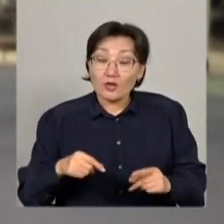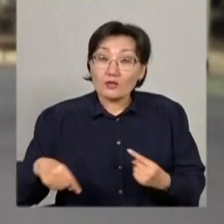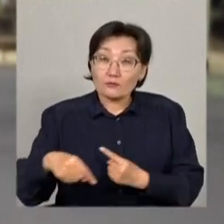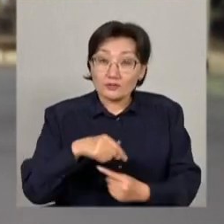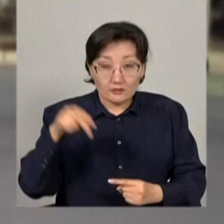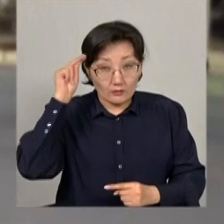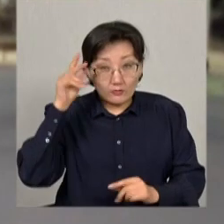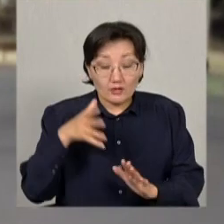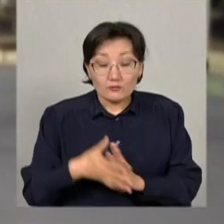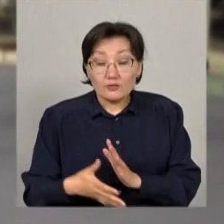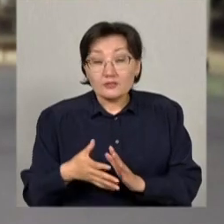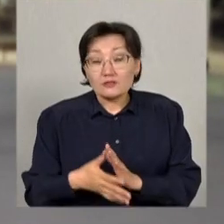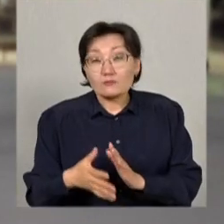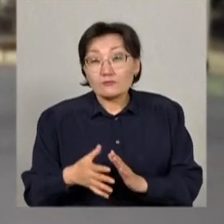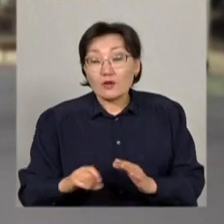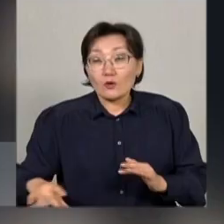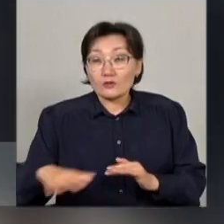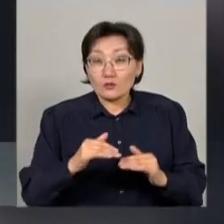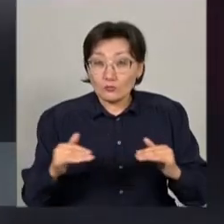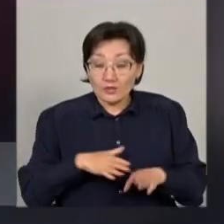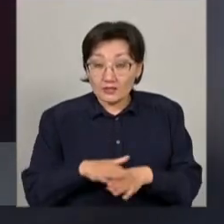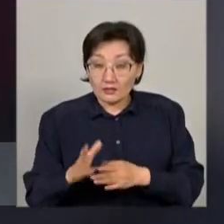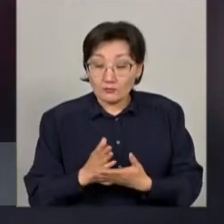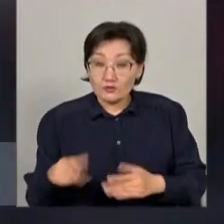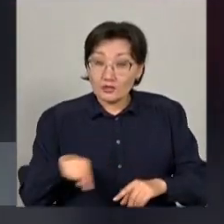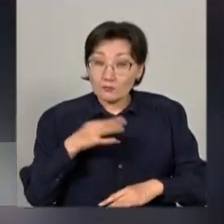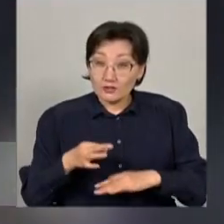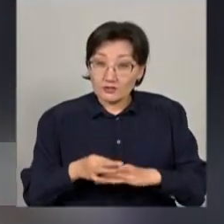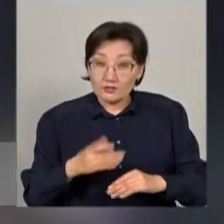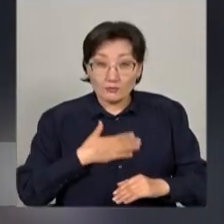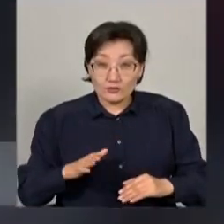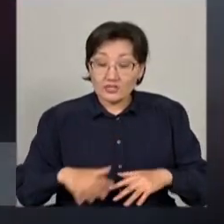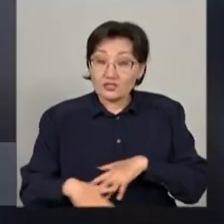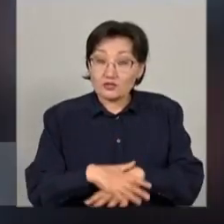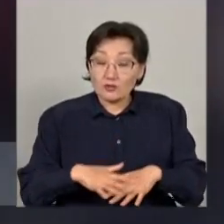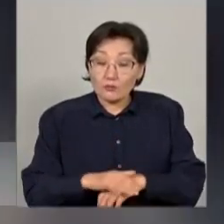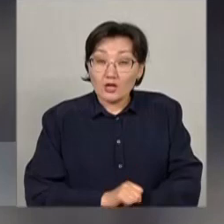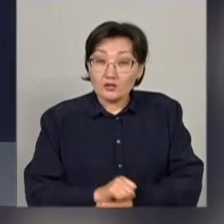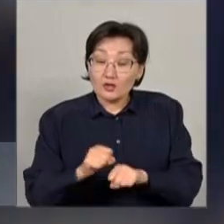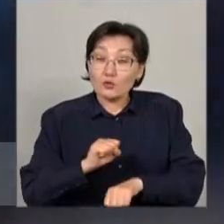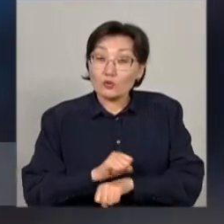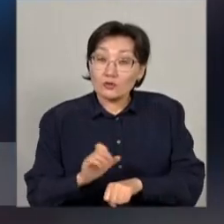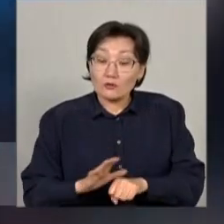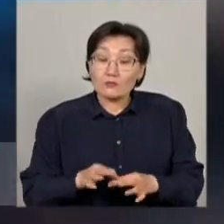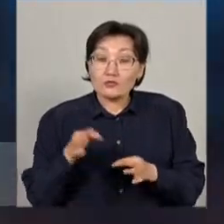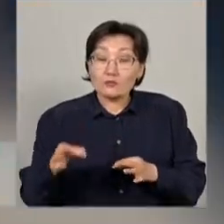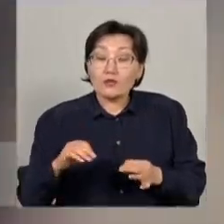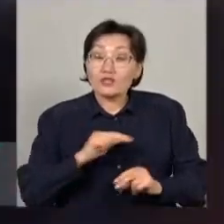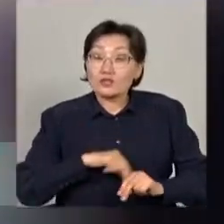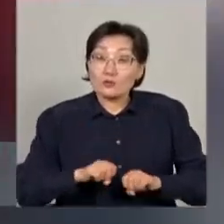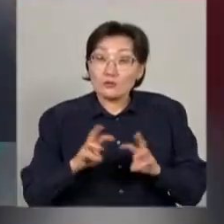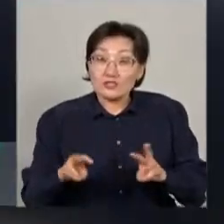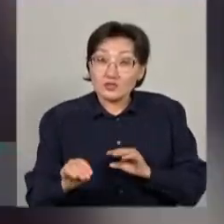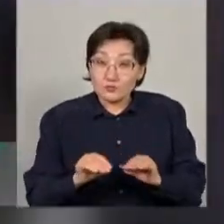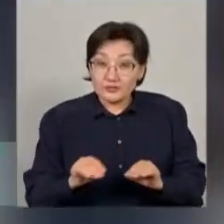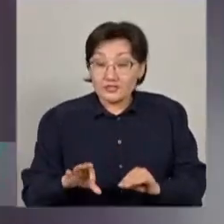да жұмыстар аудан көлемінде атқарылып жатыр. Мұндай жауапқа қанағаттанбаған халық наразылық білдіруін тоқтатқан жоқ. Облыстық жұмыспен қамтуды үйлестіру